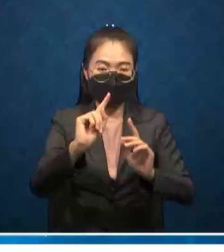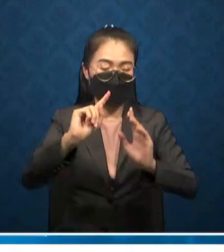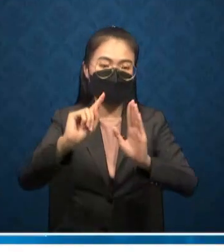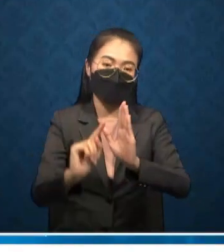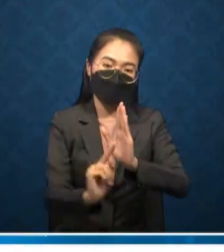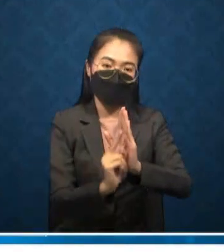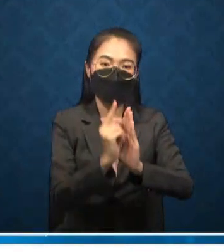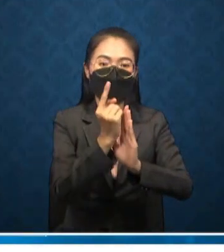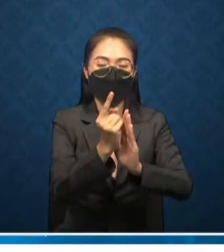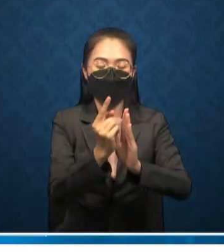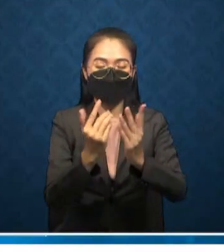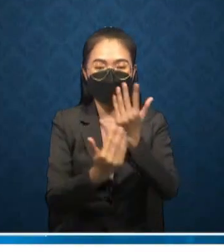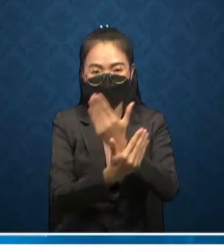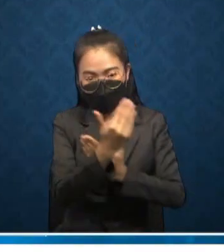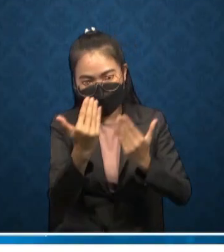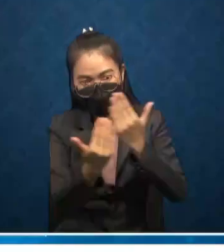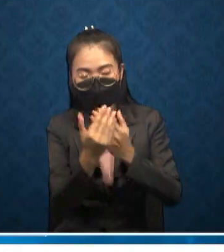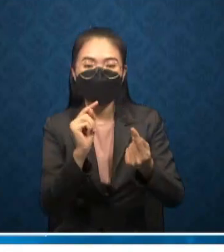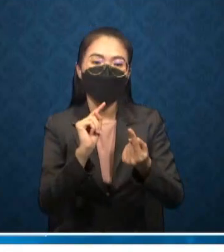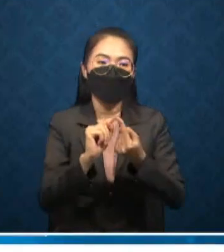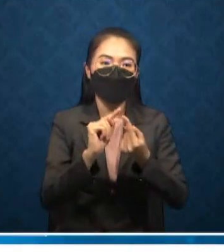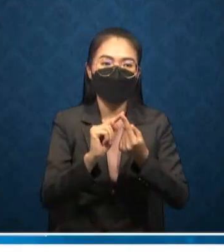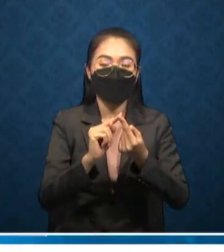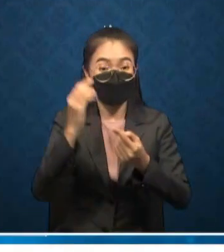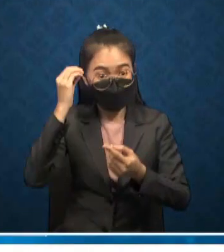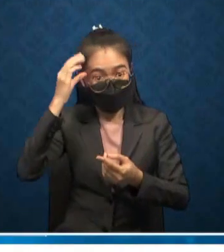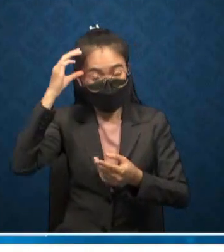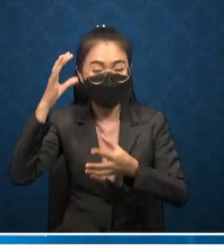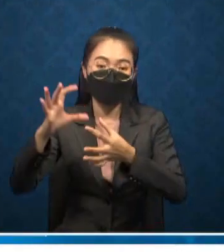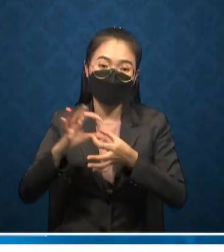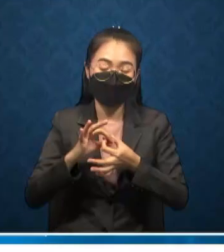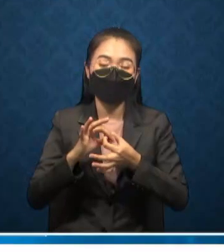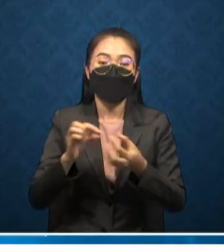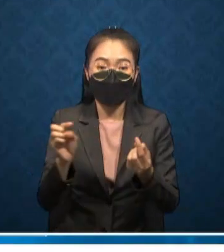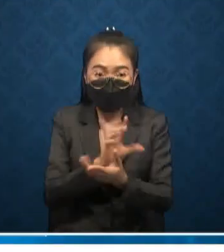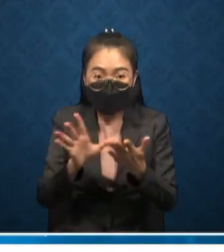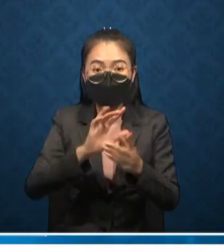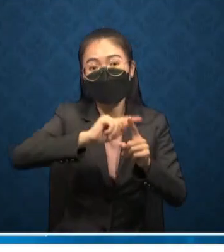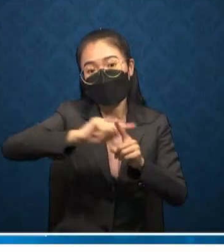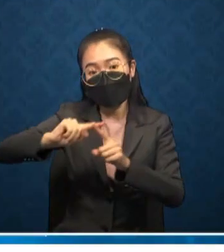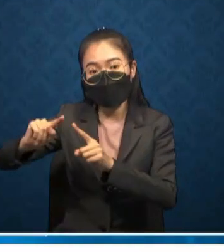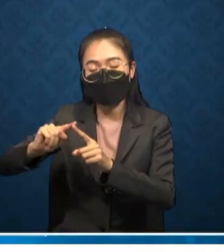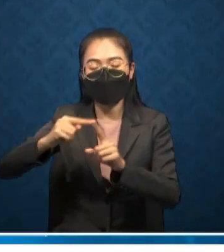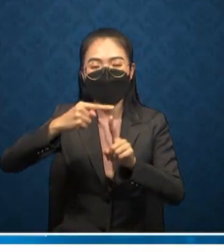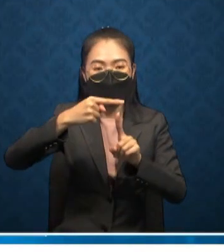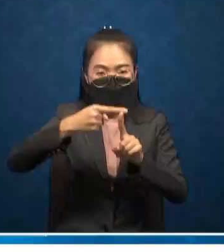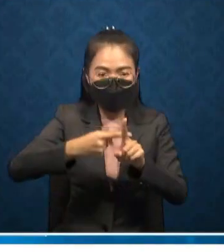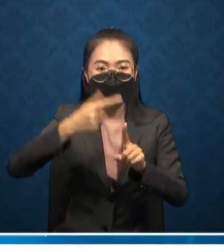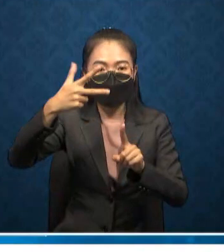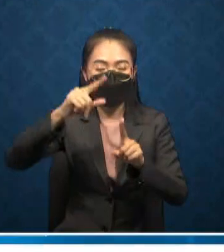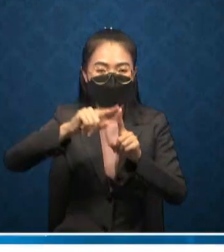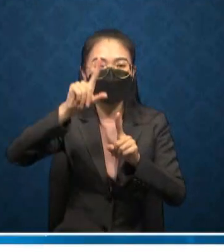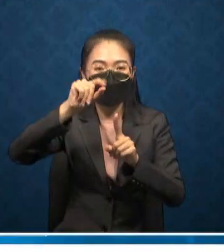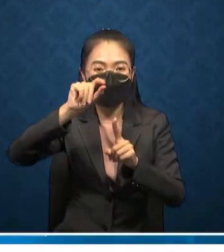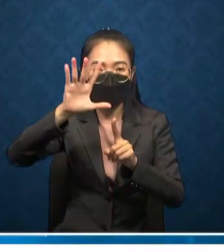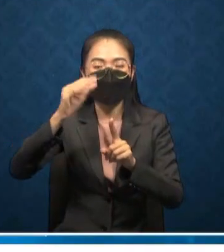ที่คะเปิดแนวคิดเรื่องภูมิบ้านภูมิเมืองจัดขึ้นเมื่อวันที่ 25มีนาคมที่จังหวัดกระบี่นะคะ